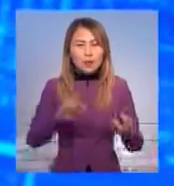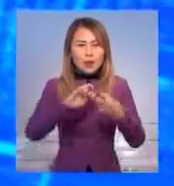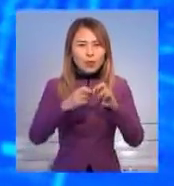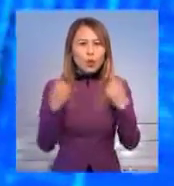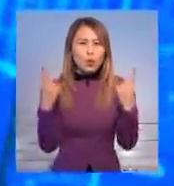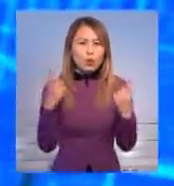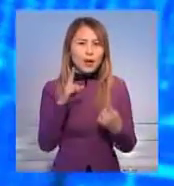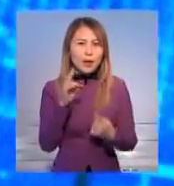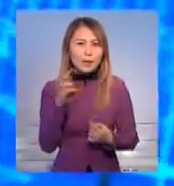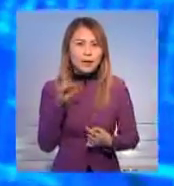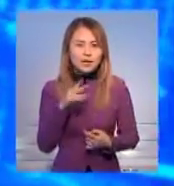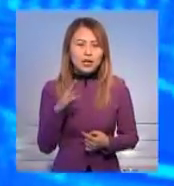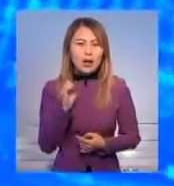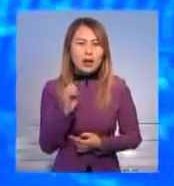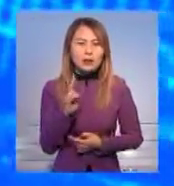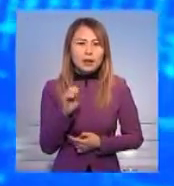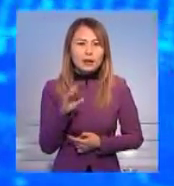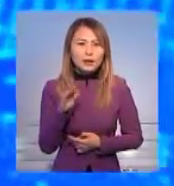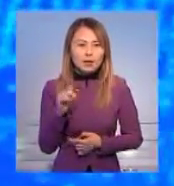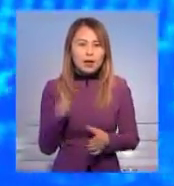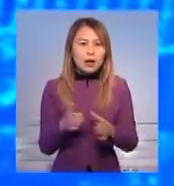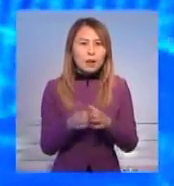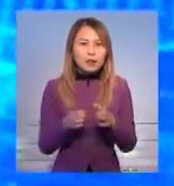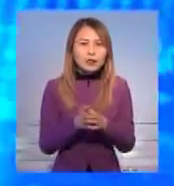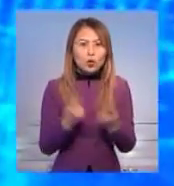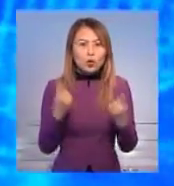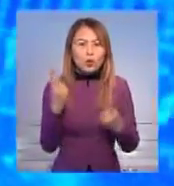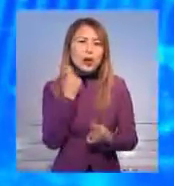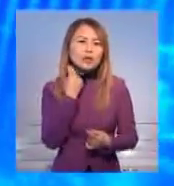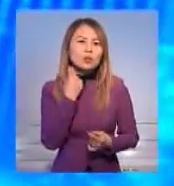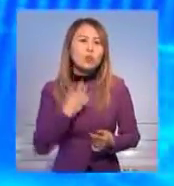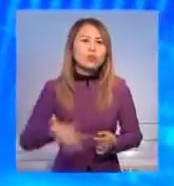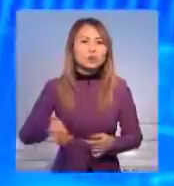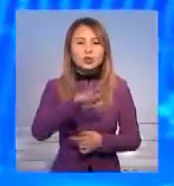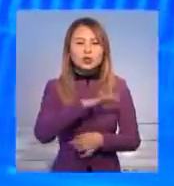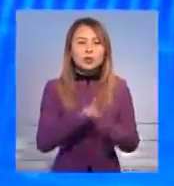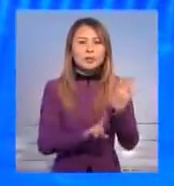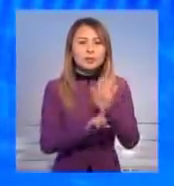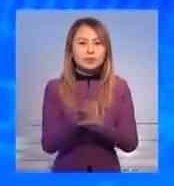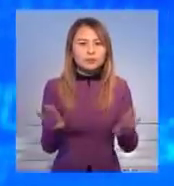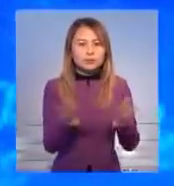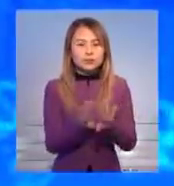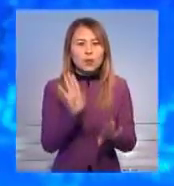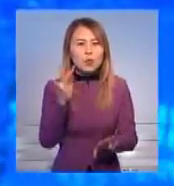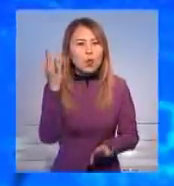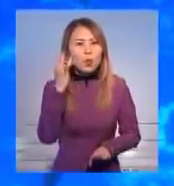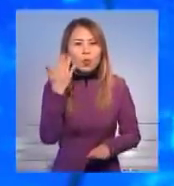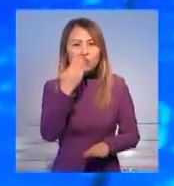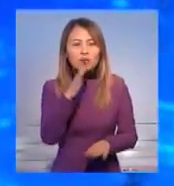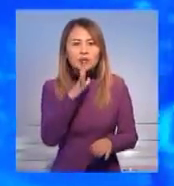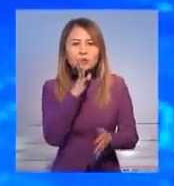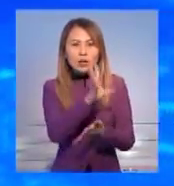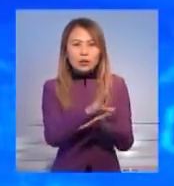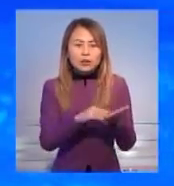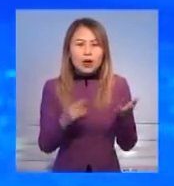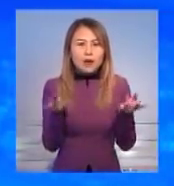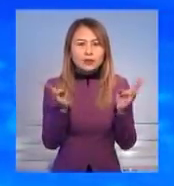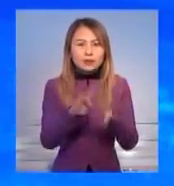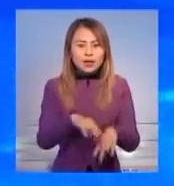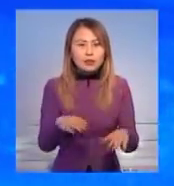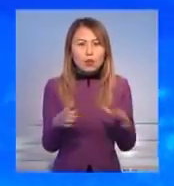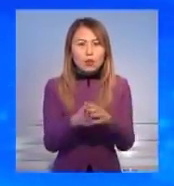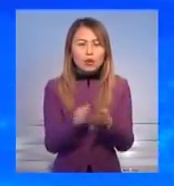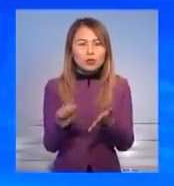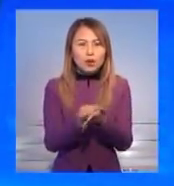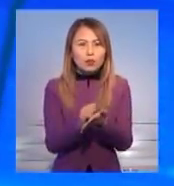Басарылмас дауға қалған Кембридж аналитика компаниясының Ұлыбританиядағы бөлімшесі жабылады. Сондай-ақ Нью-Йорктегі филиалда құжаттарын